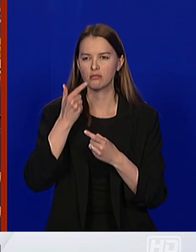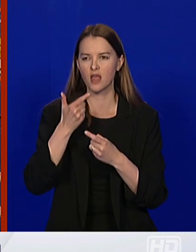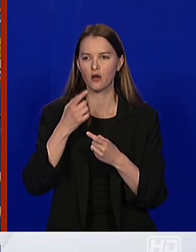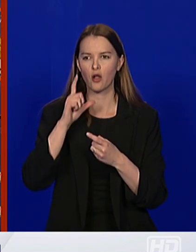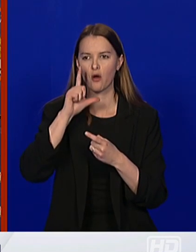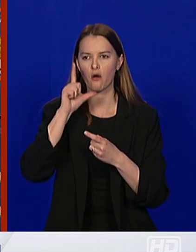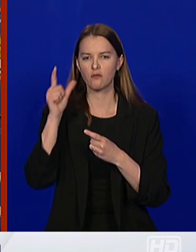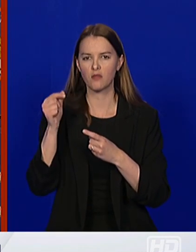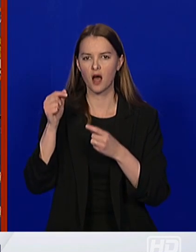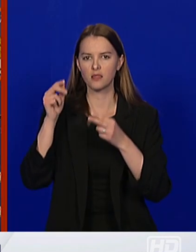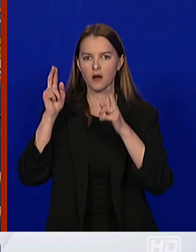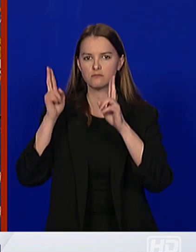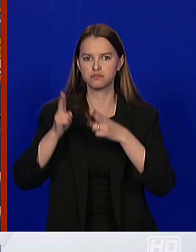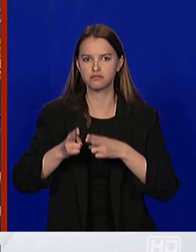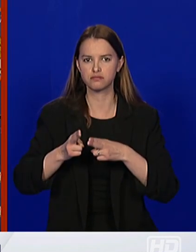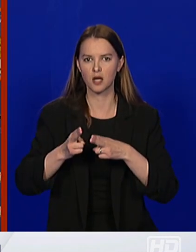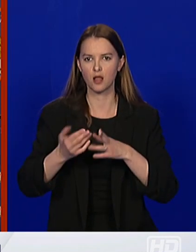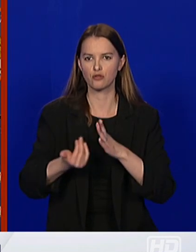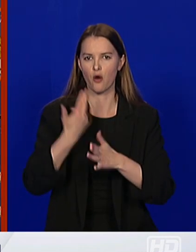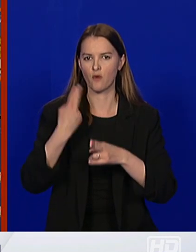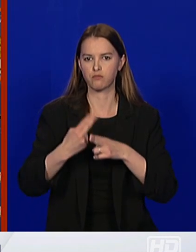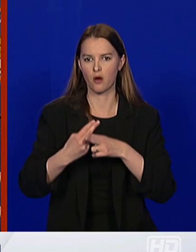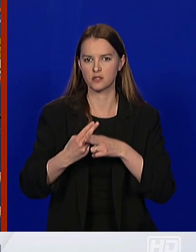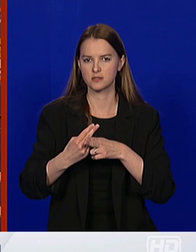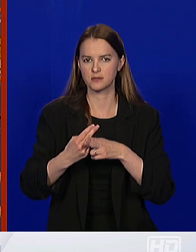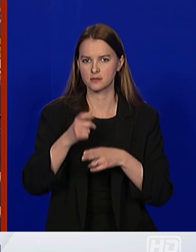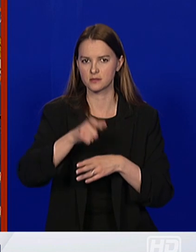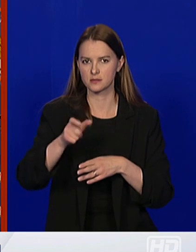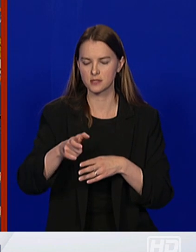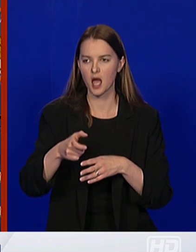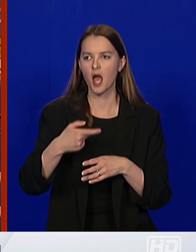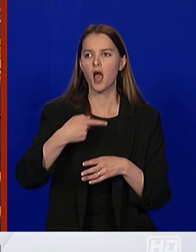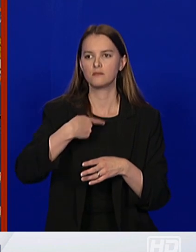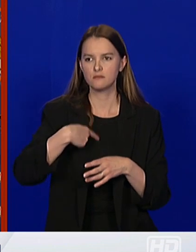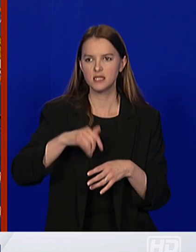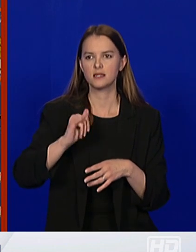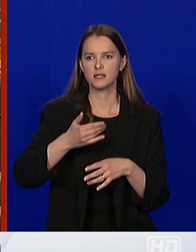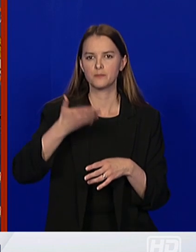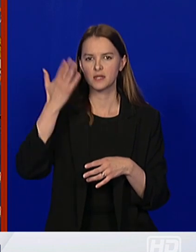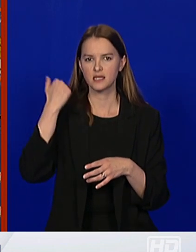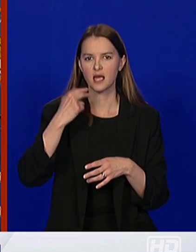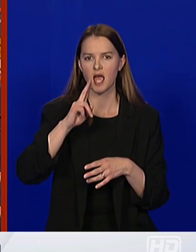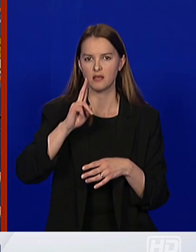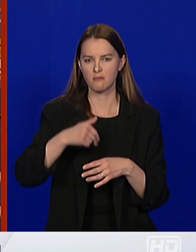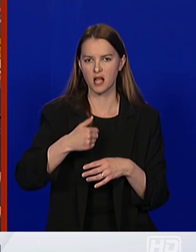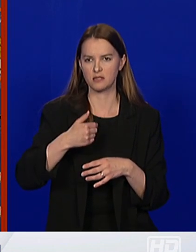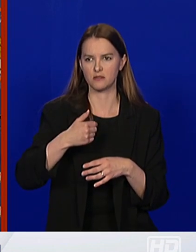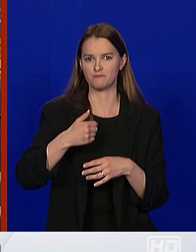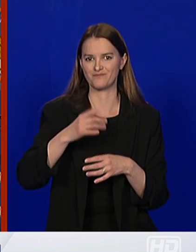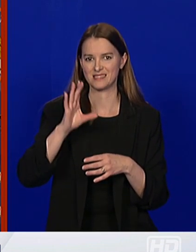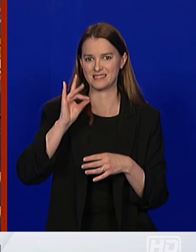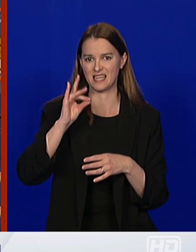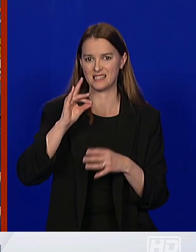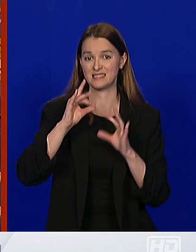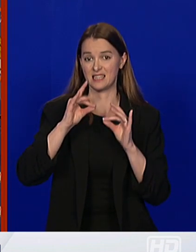redom pad. Kao što znate, mi smo imali jedan blagi silazni trend desetak dana, a onda nam se dogodio